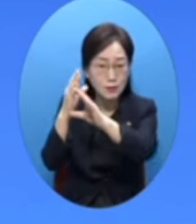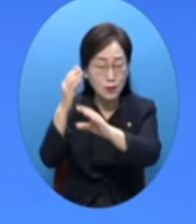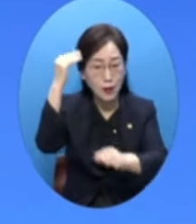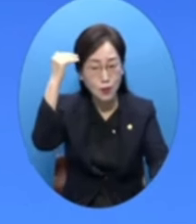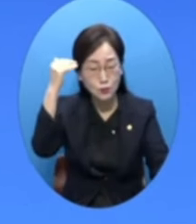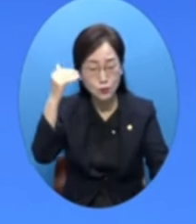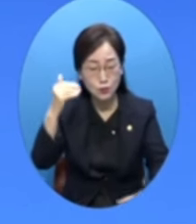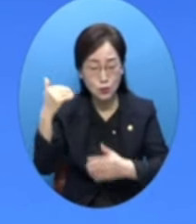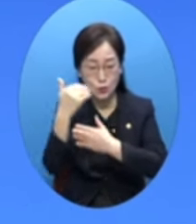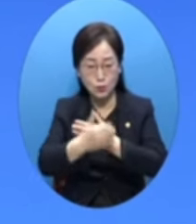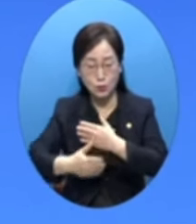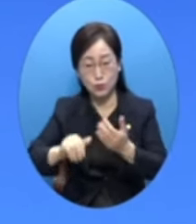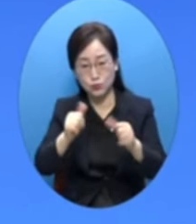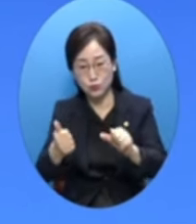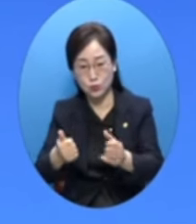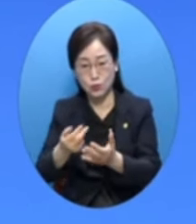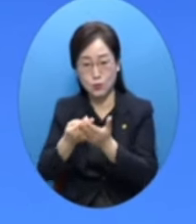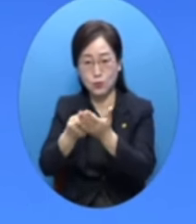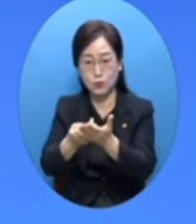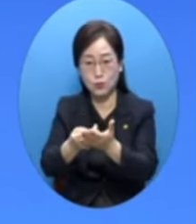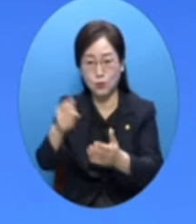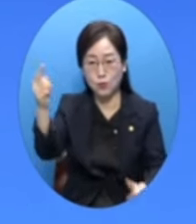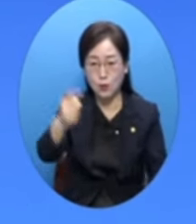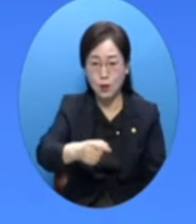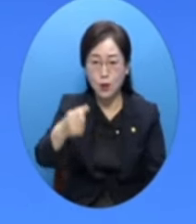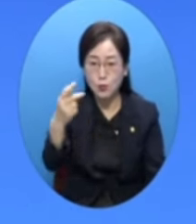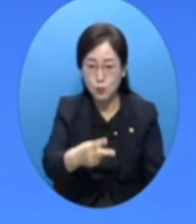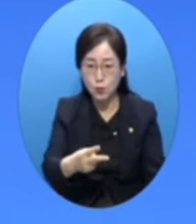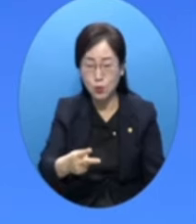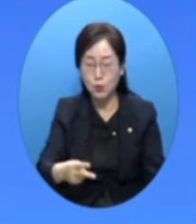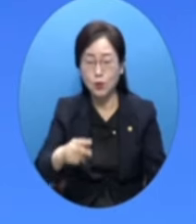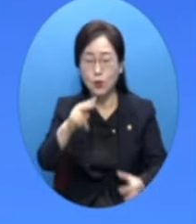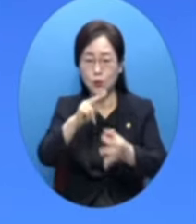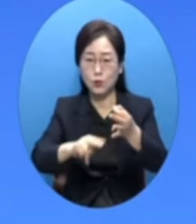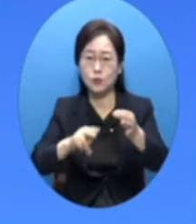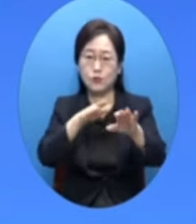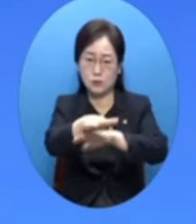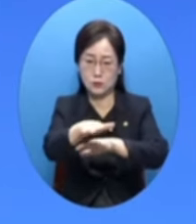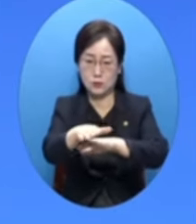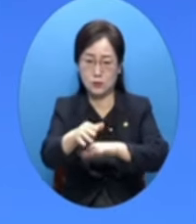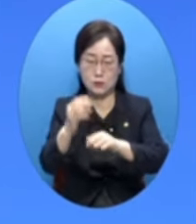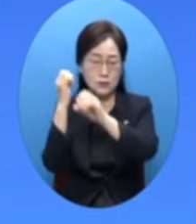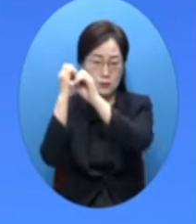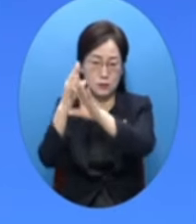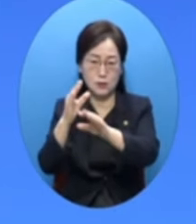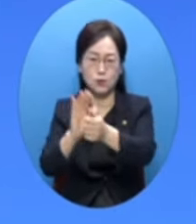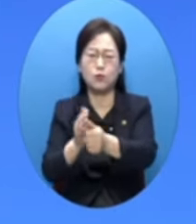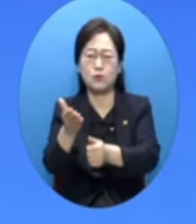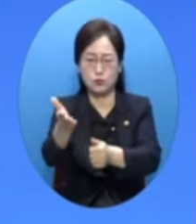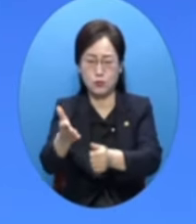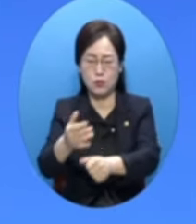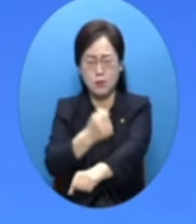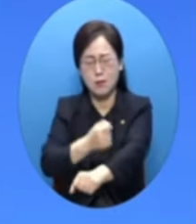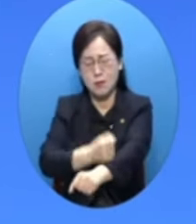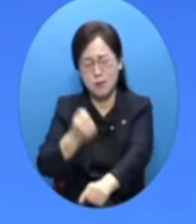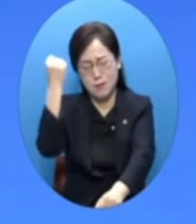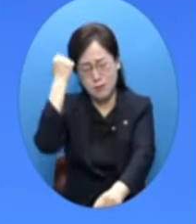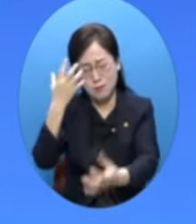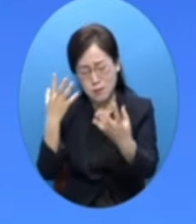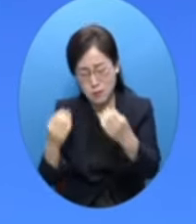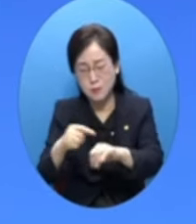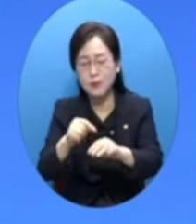와서 선교국 주관으로 다시 한번 장례식을 치르려고 합니다. 너무 고생 많으다 가셔서 너무나 마음이